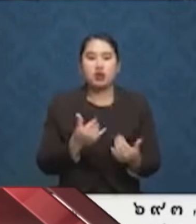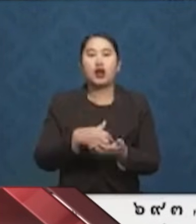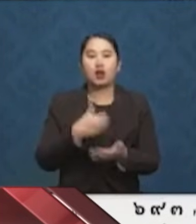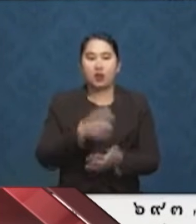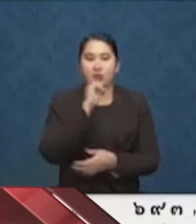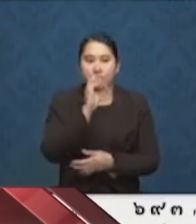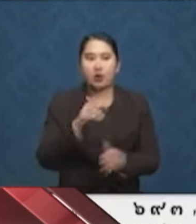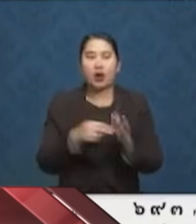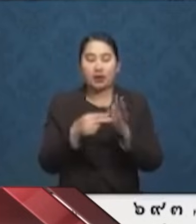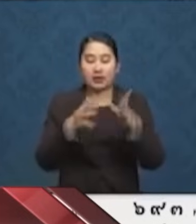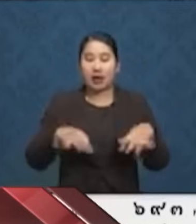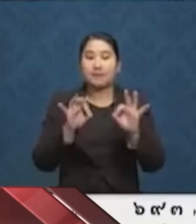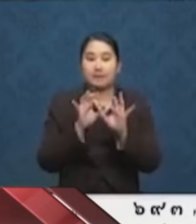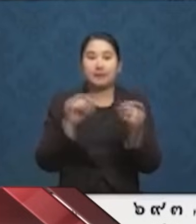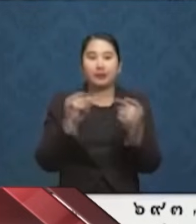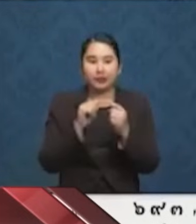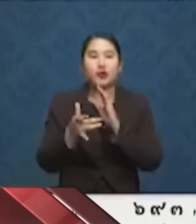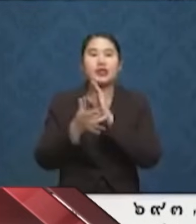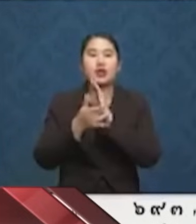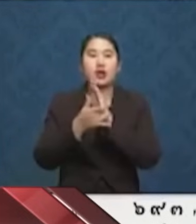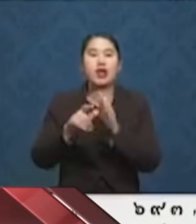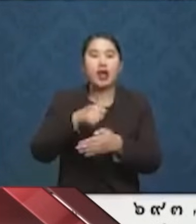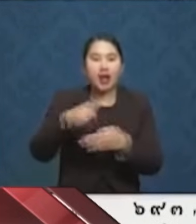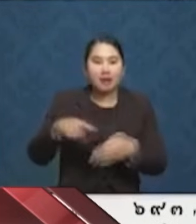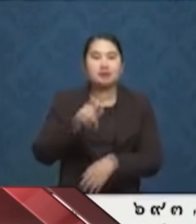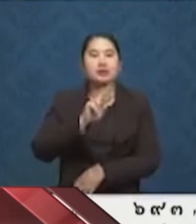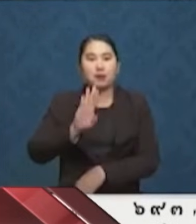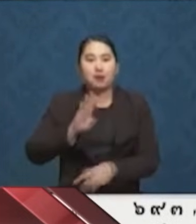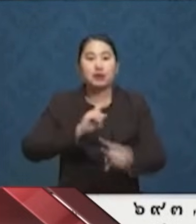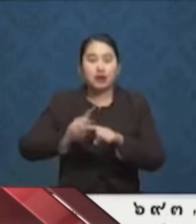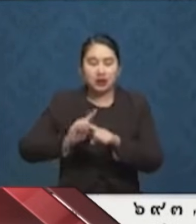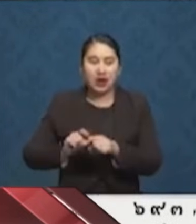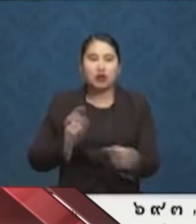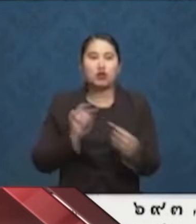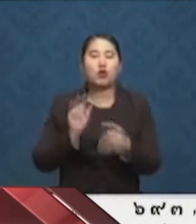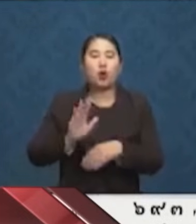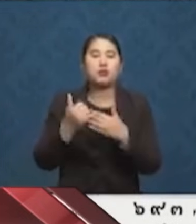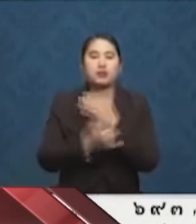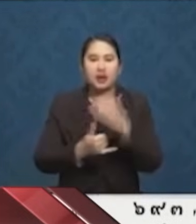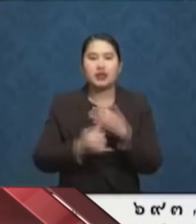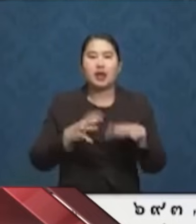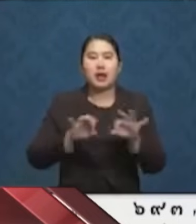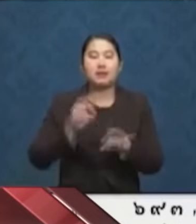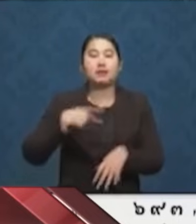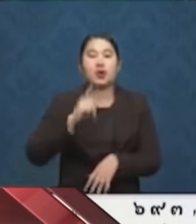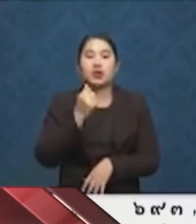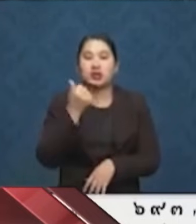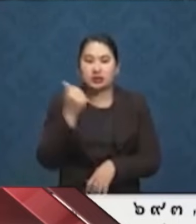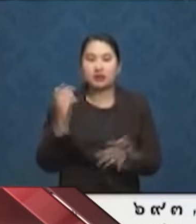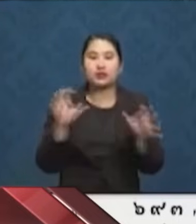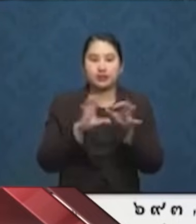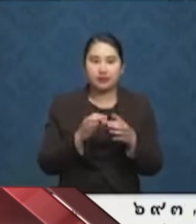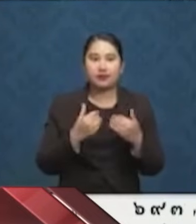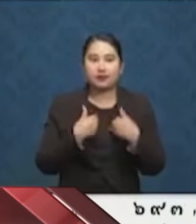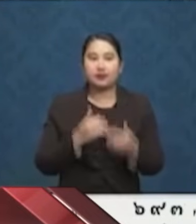Digital Wallet นั้นคือความสำคัญเรื่อง Digital Platform สำหรับเป็นแพลตฟอร์มของหลายประเทศมันมีเรื่องประโยชน์อื่นๆซ่อนอยู่ด้วยและเ